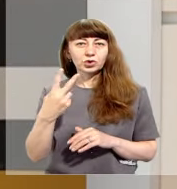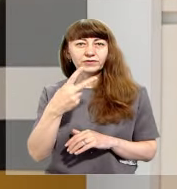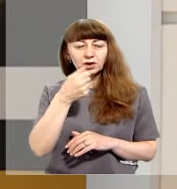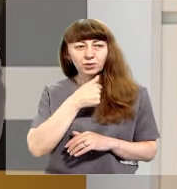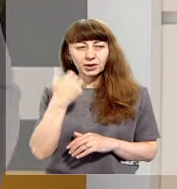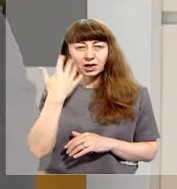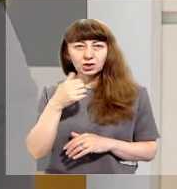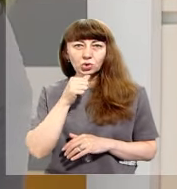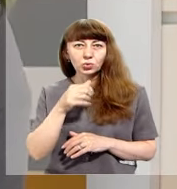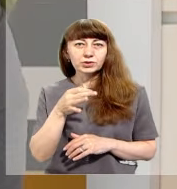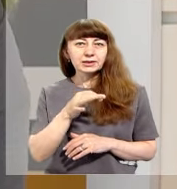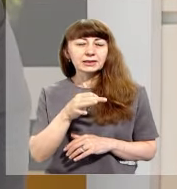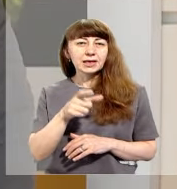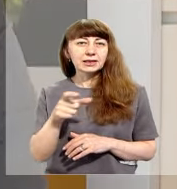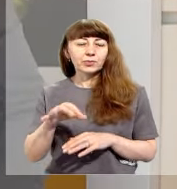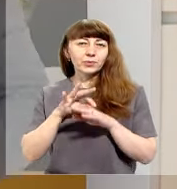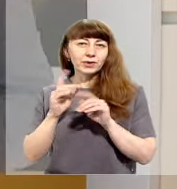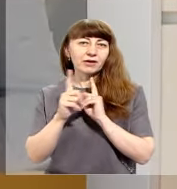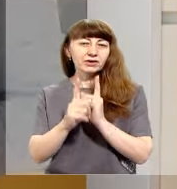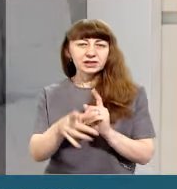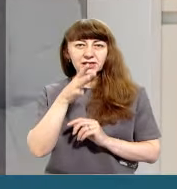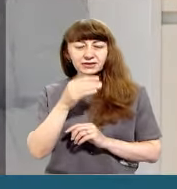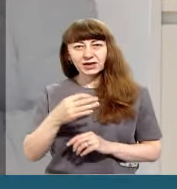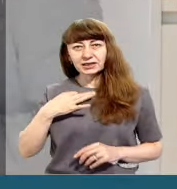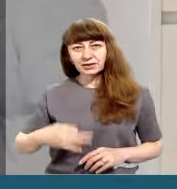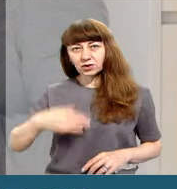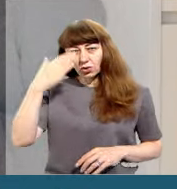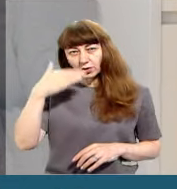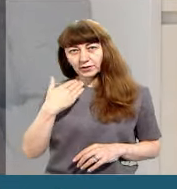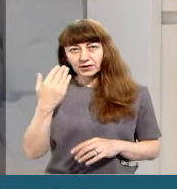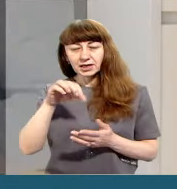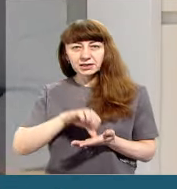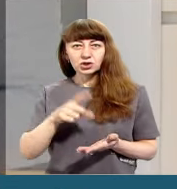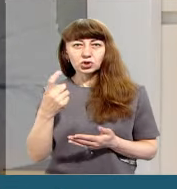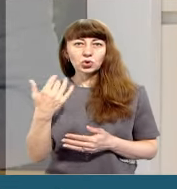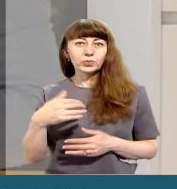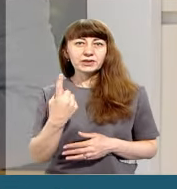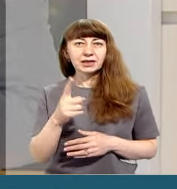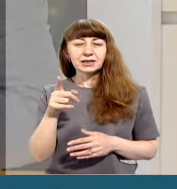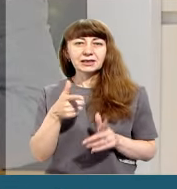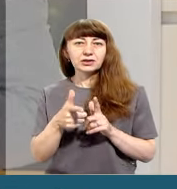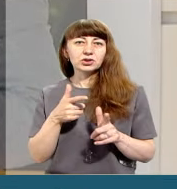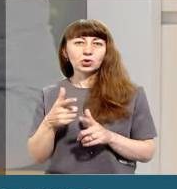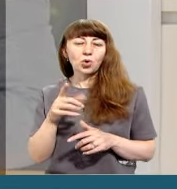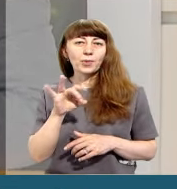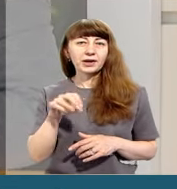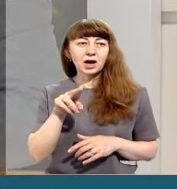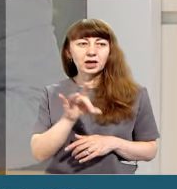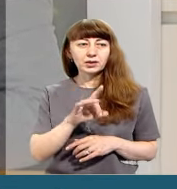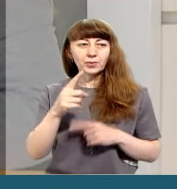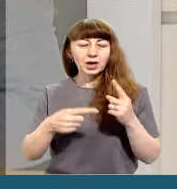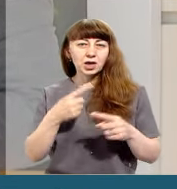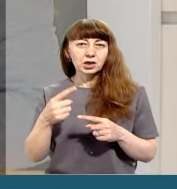когда костанайцы проводили на фронт своих сыновей и отцов в составе 151-й стрелковой бригады, в